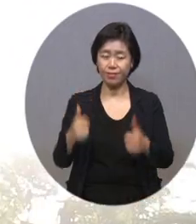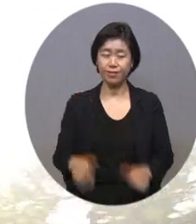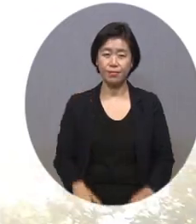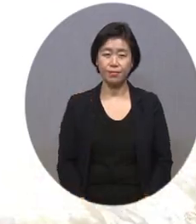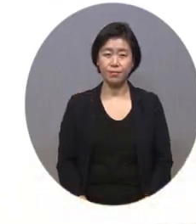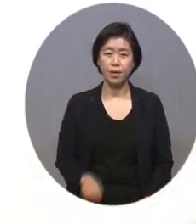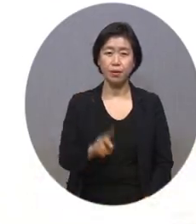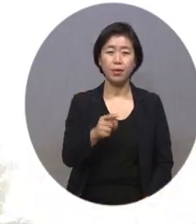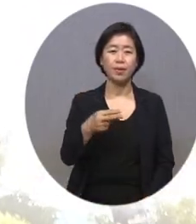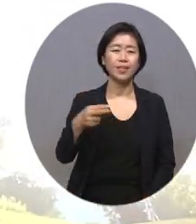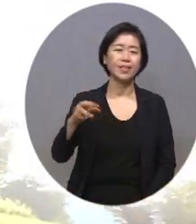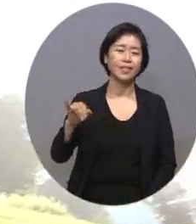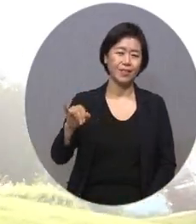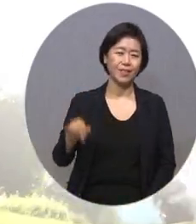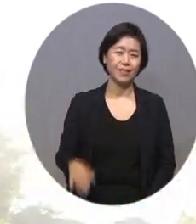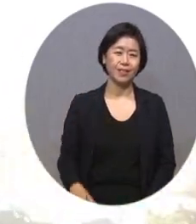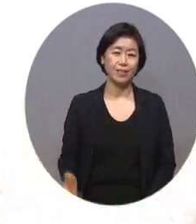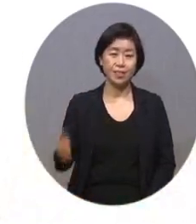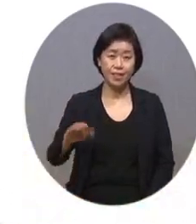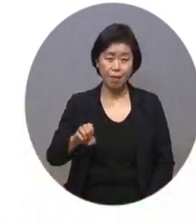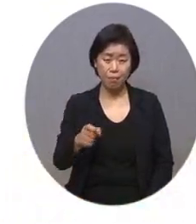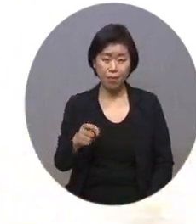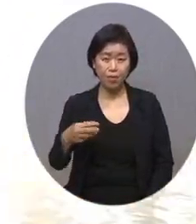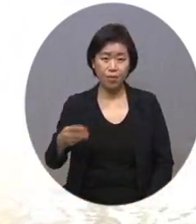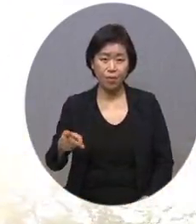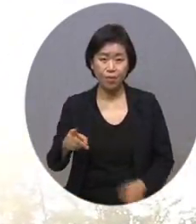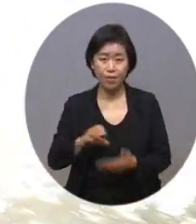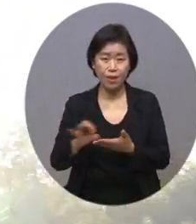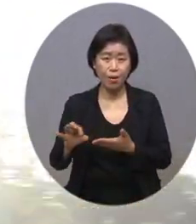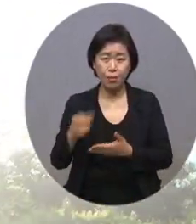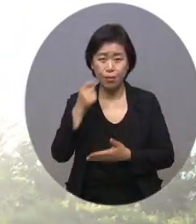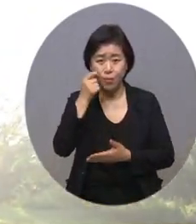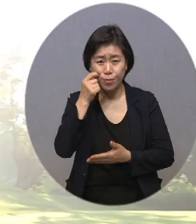버디 찬스인데, 퍼터를 사용 못해.